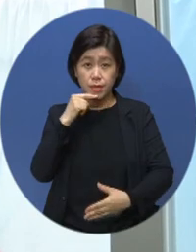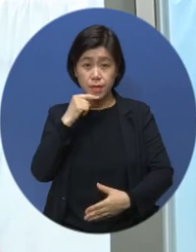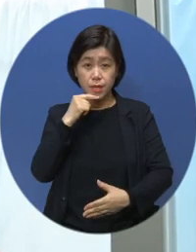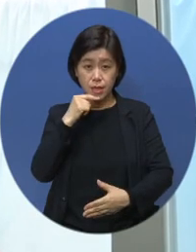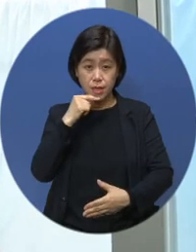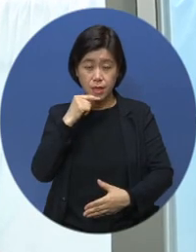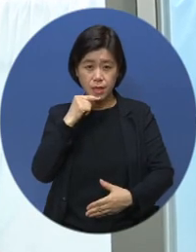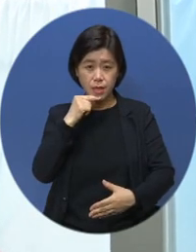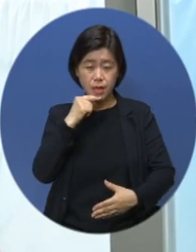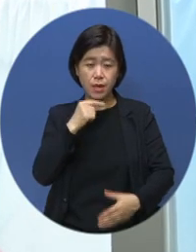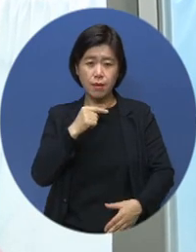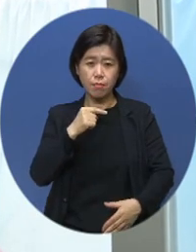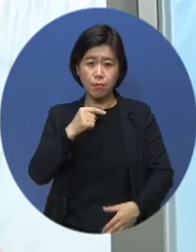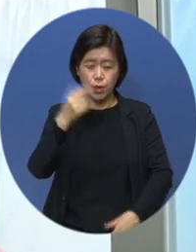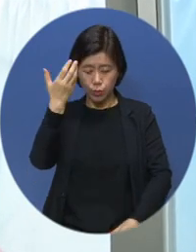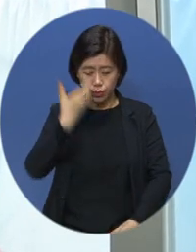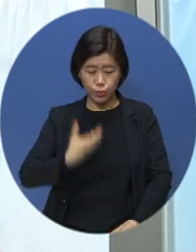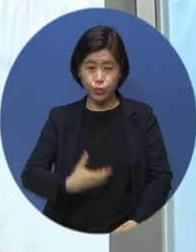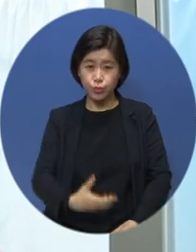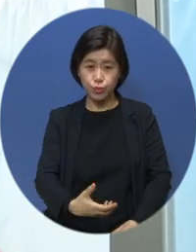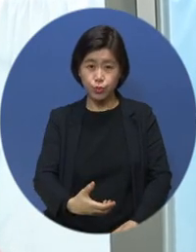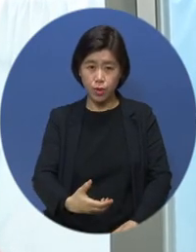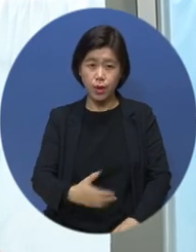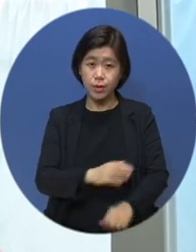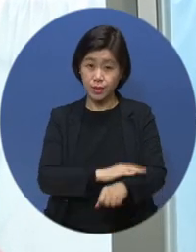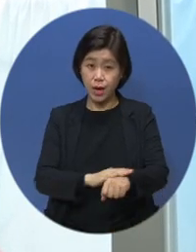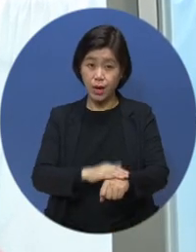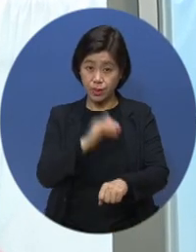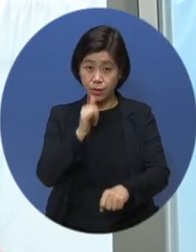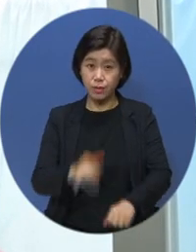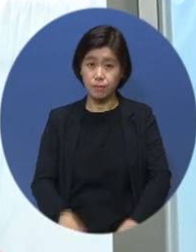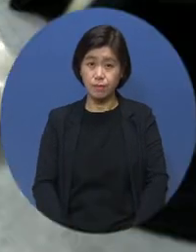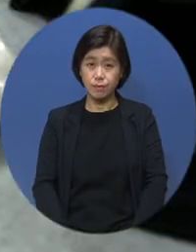쪽으로 피가 좀 소홀히 해서 어디를 위 쪼끔 가셔요